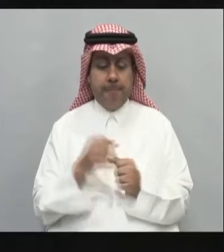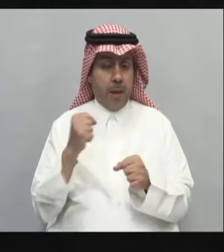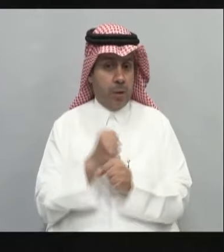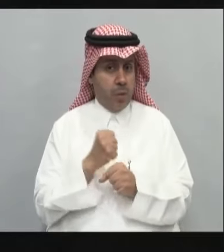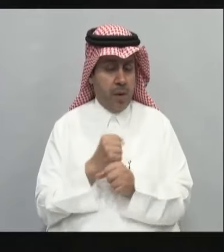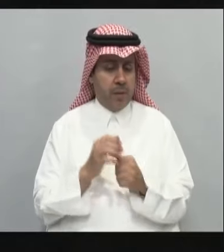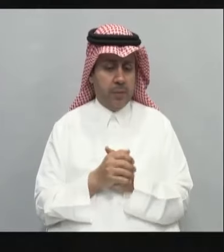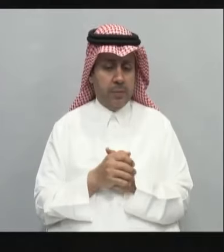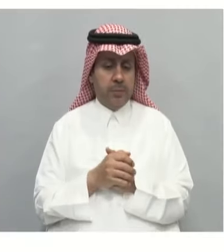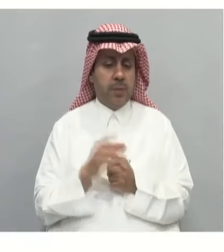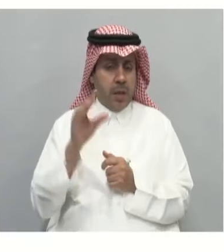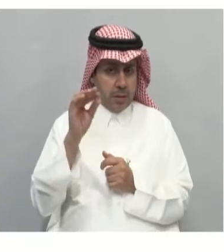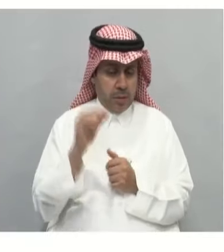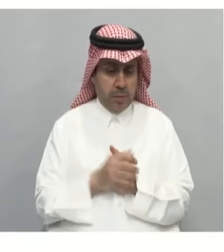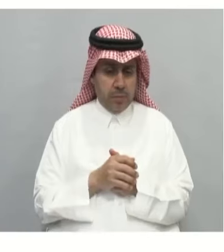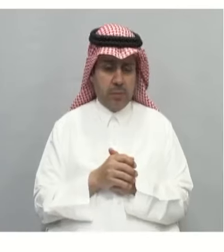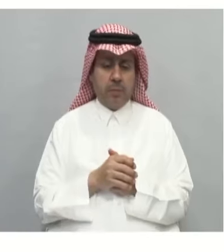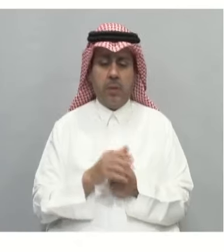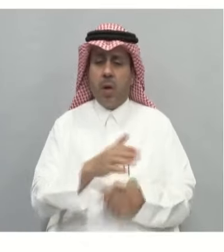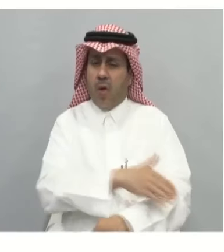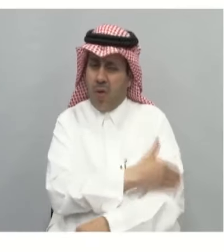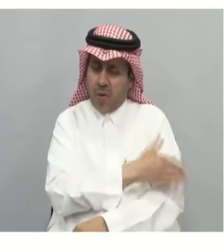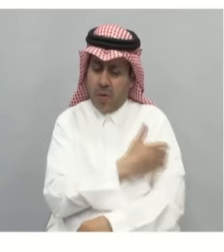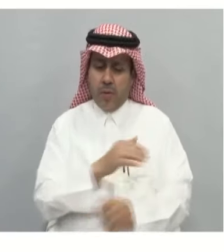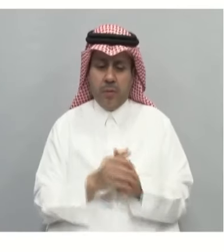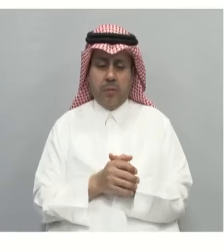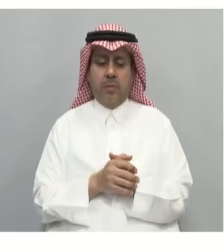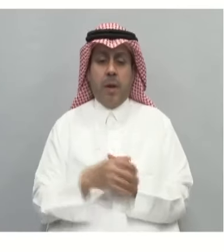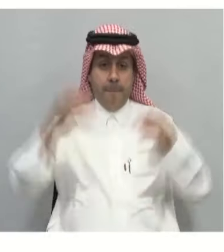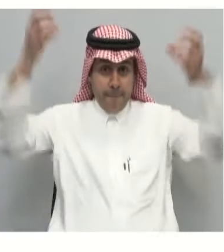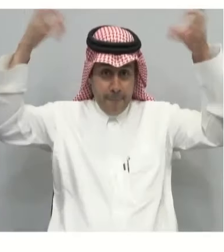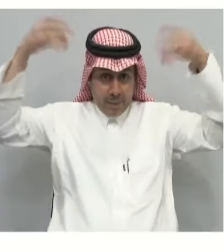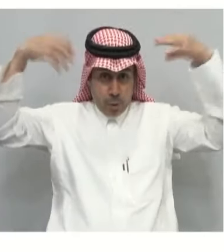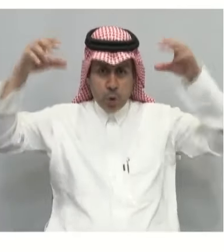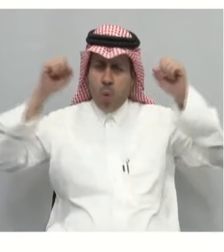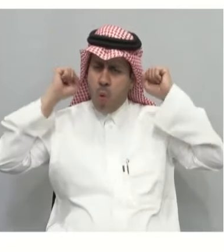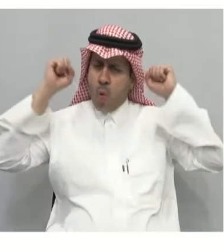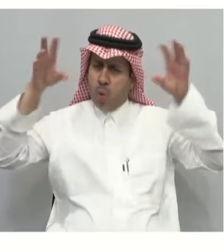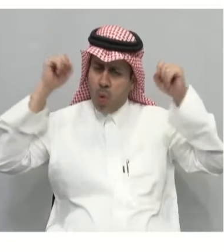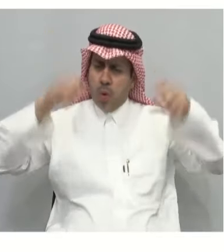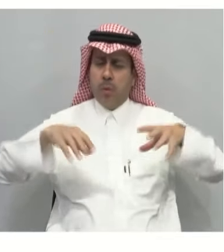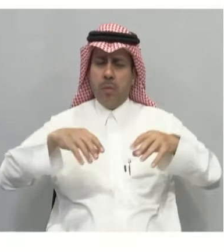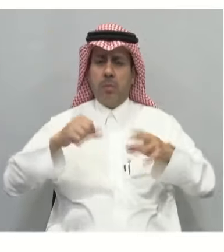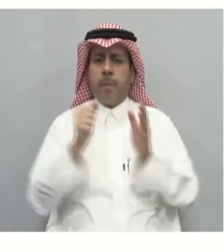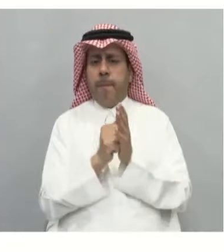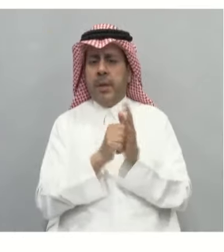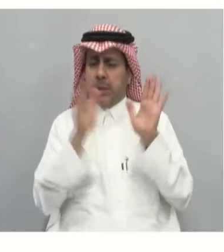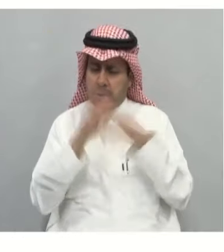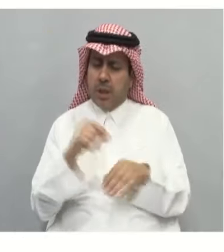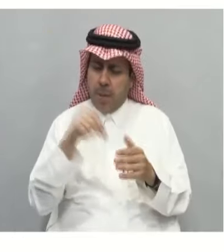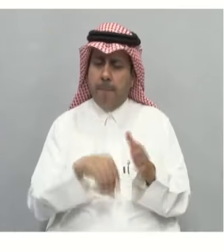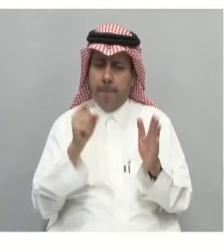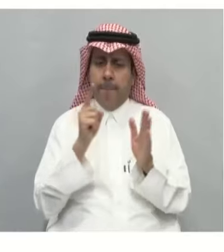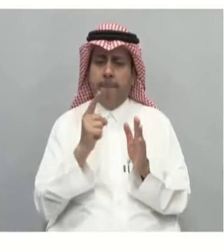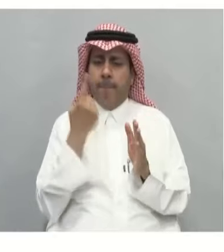ماذا احسنتم اذا العذر الثاني في حال المطر الشديد الذي يشق معه الخروج الى